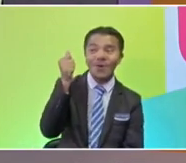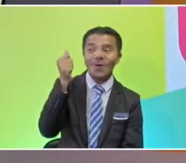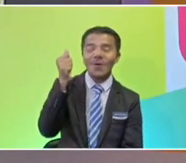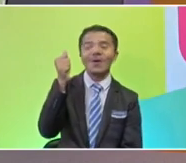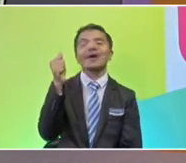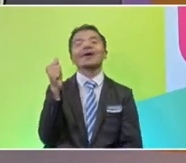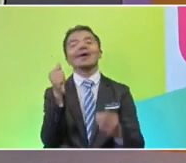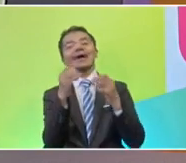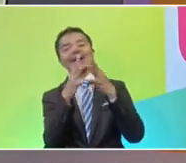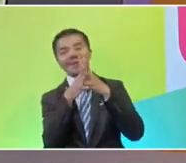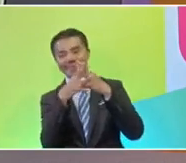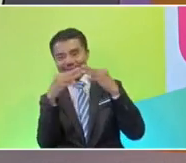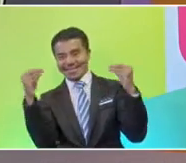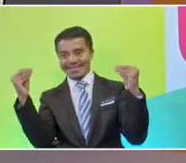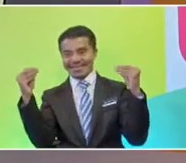11